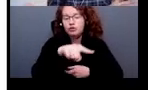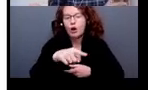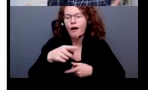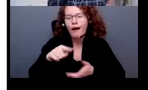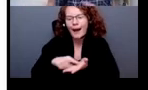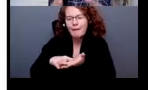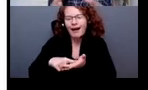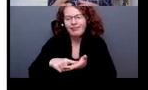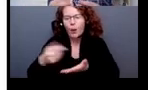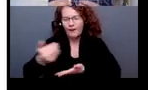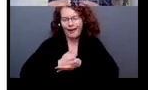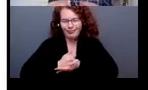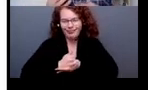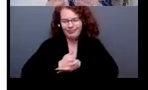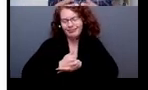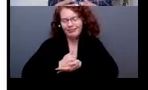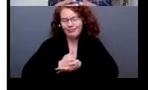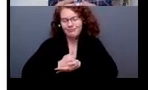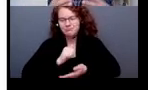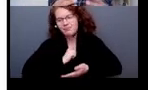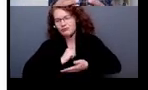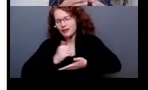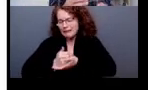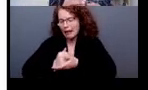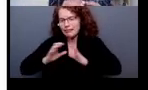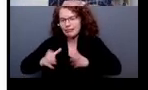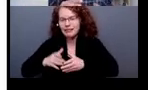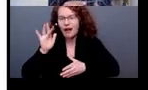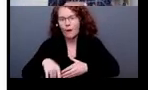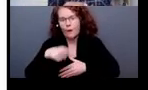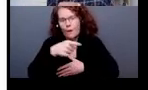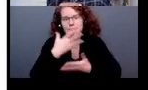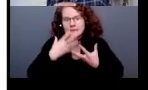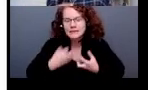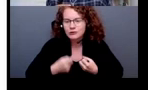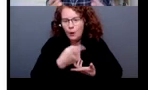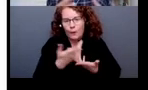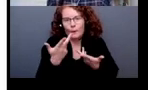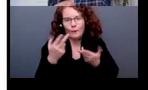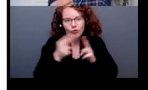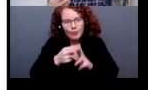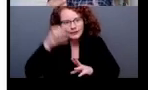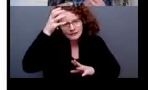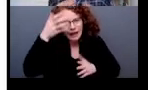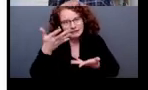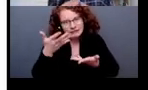réparateurs, si on peut dire ça comme ça, parce que justement, c'est des objets assez précieux et assez